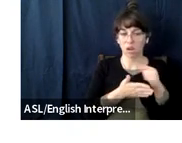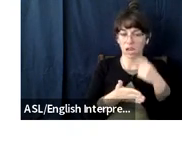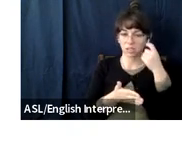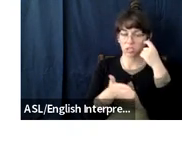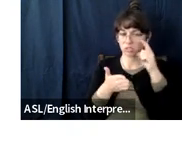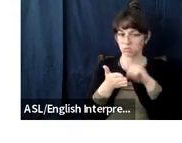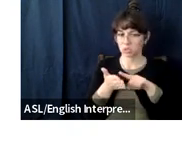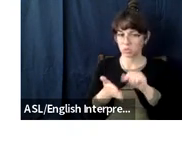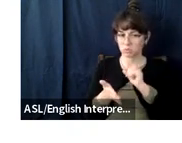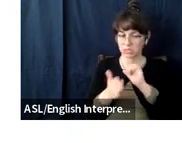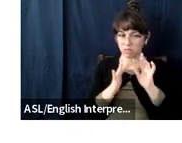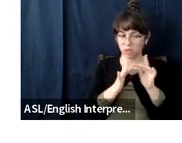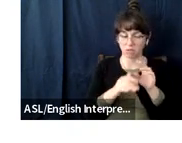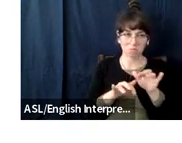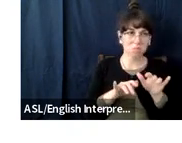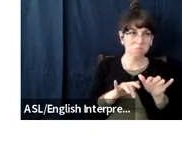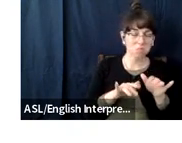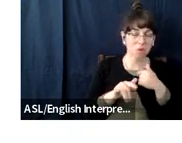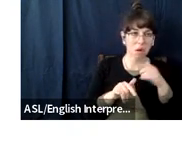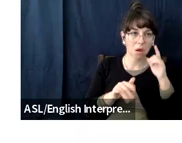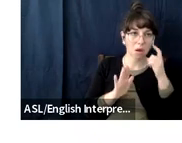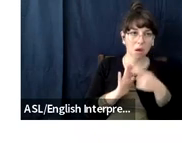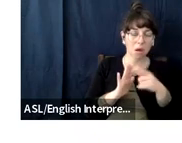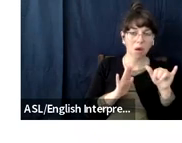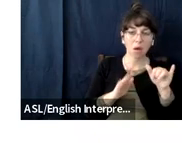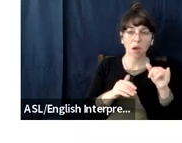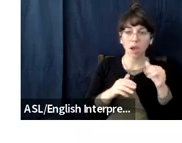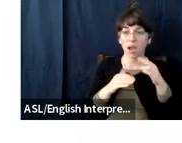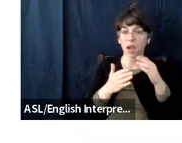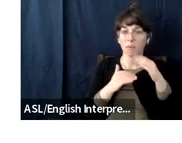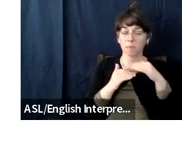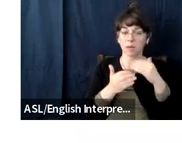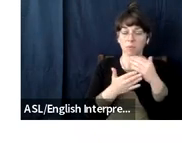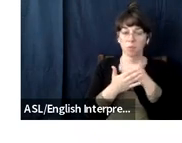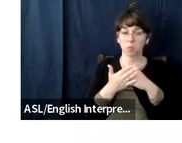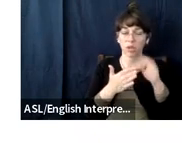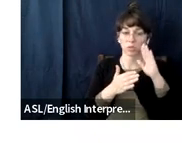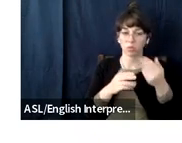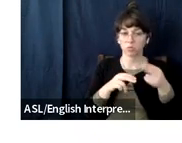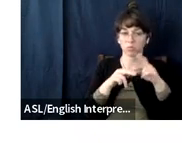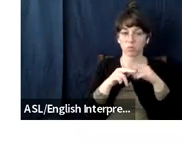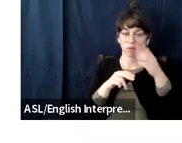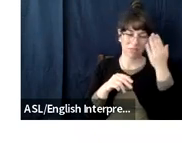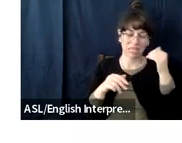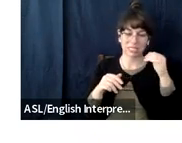that minimum wage will be going up with a inflation trigger in the state of California at the beginning of